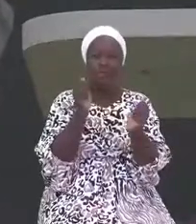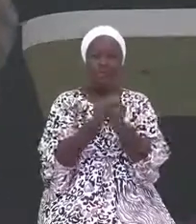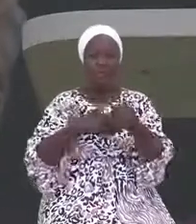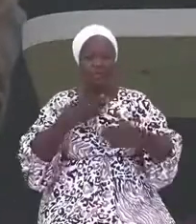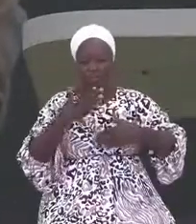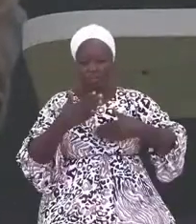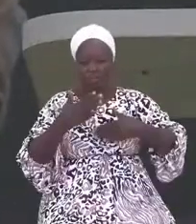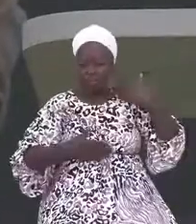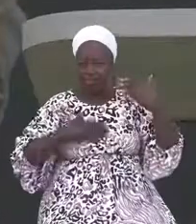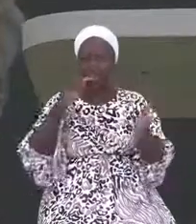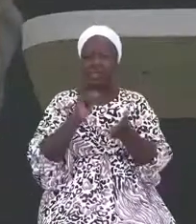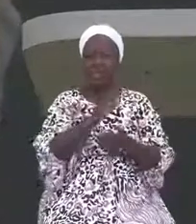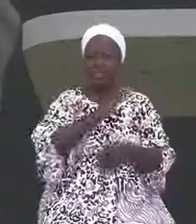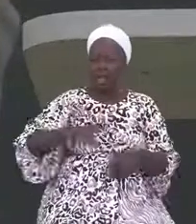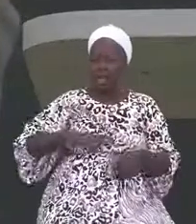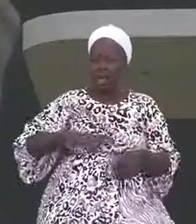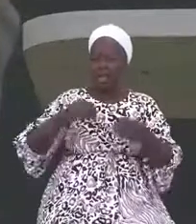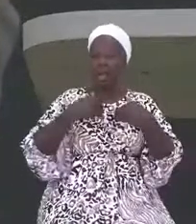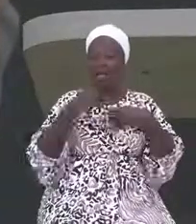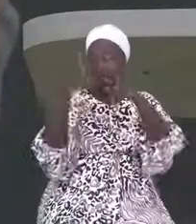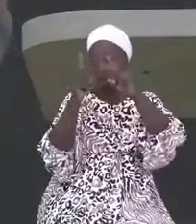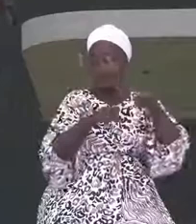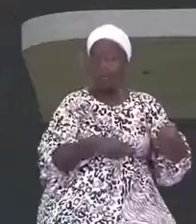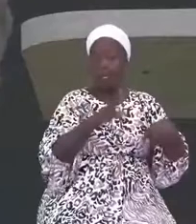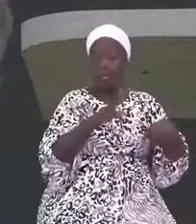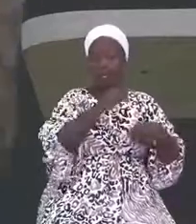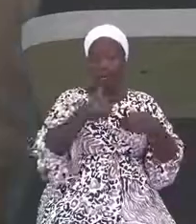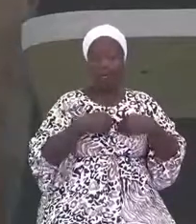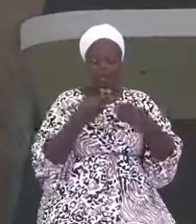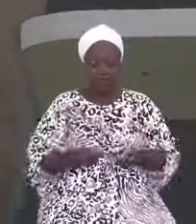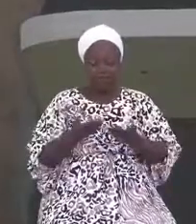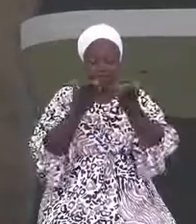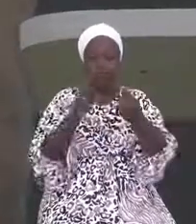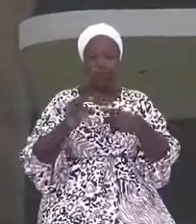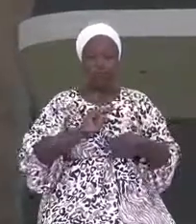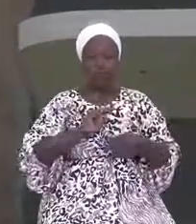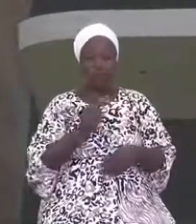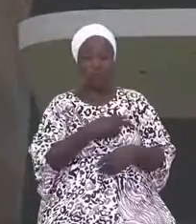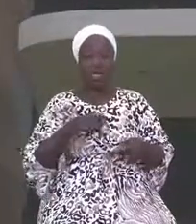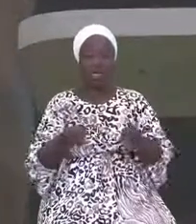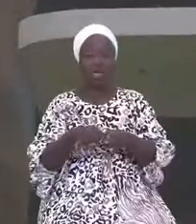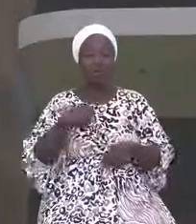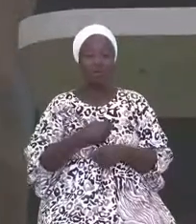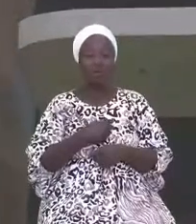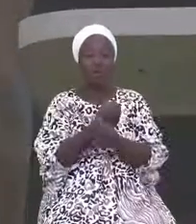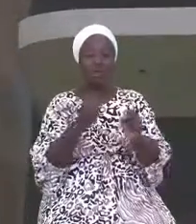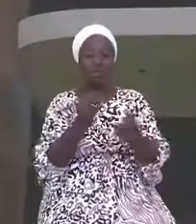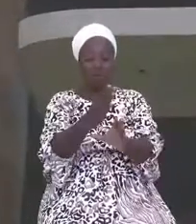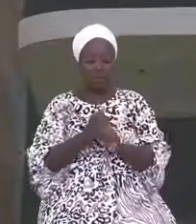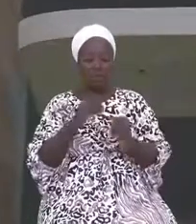victorieusement pour que Christ est venu, il a souffert pour nous. Et comme nous recevons cela, nous sommes